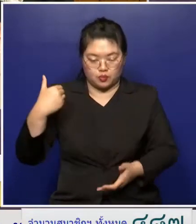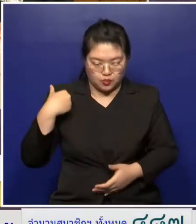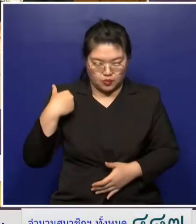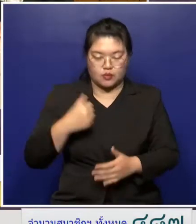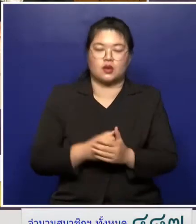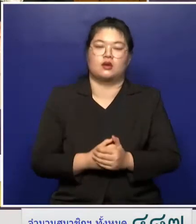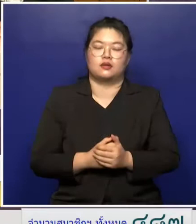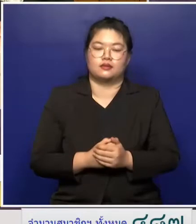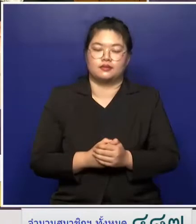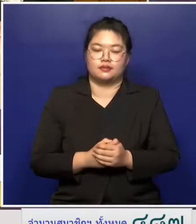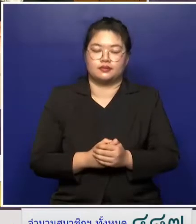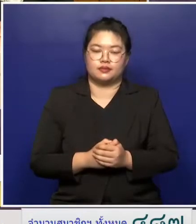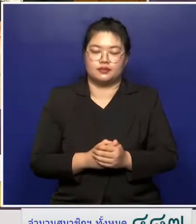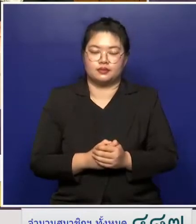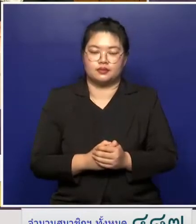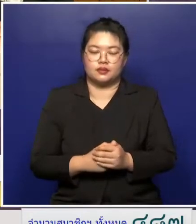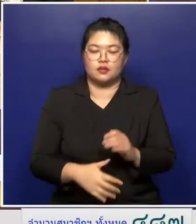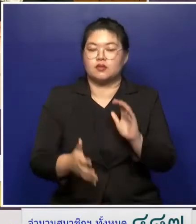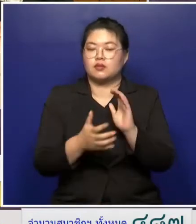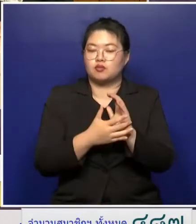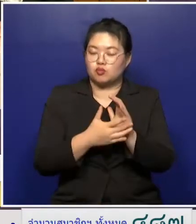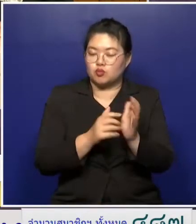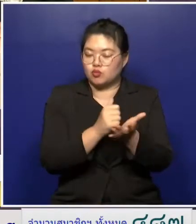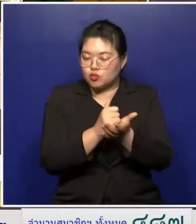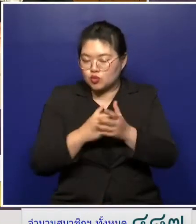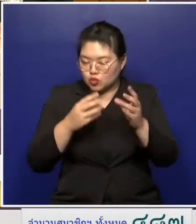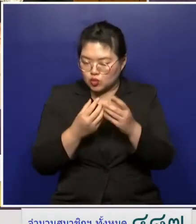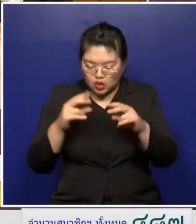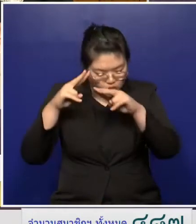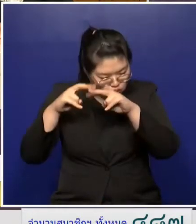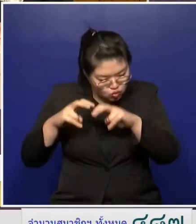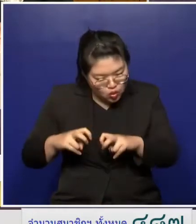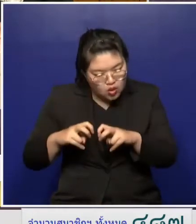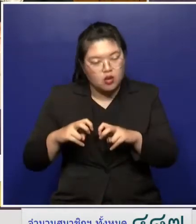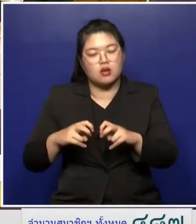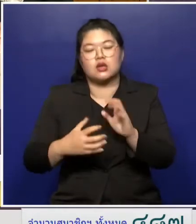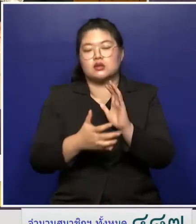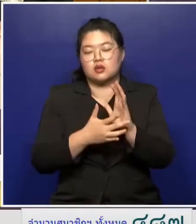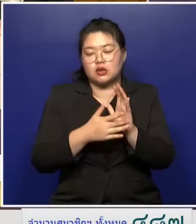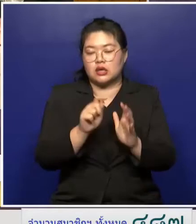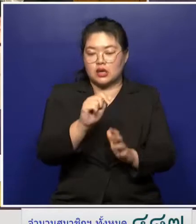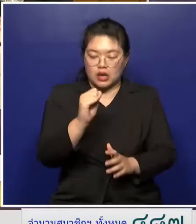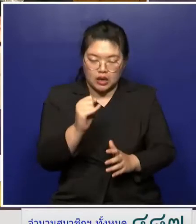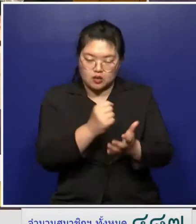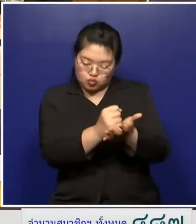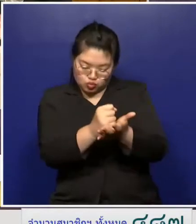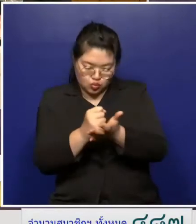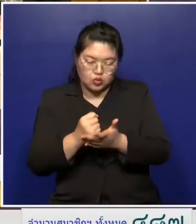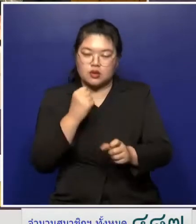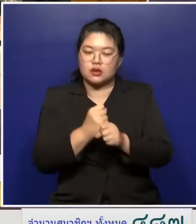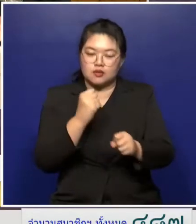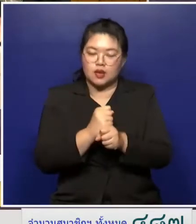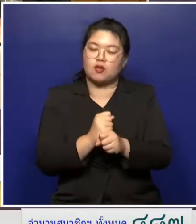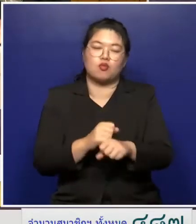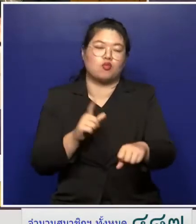วิเคระหคฟ้องคำให้การและเอกสารหลกฐานด้วยเทคโโยี AIเพื่อช่วยลเวลาของตรการในการจะทำคำพิภ